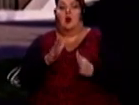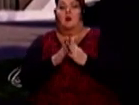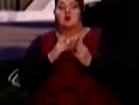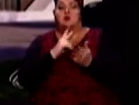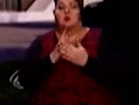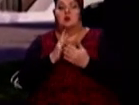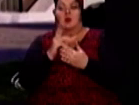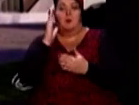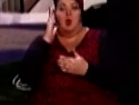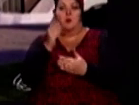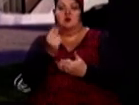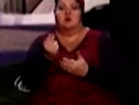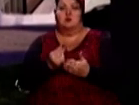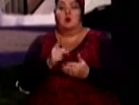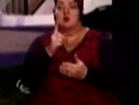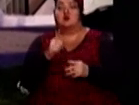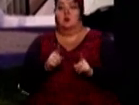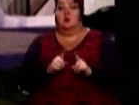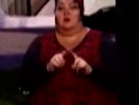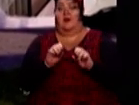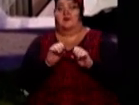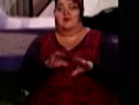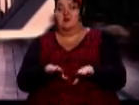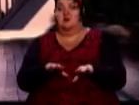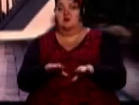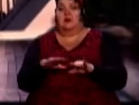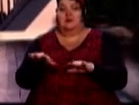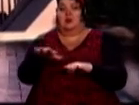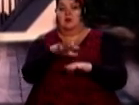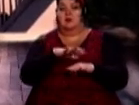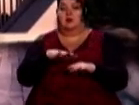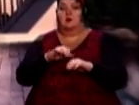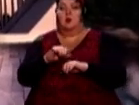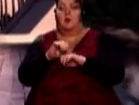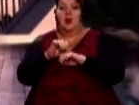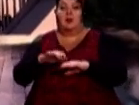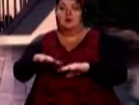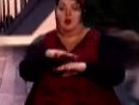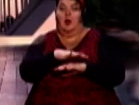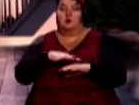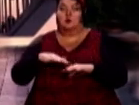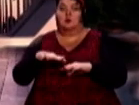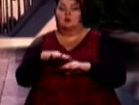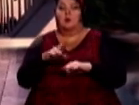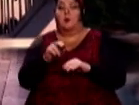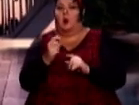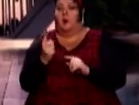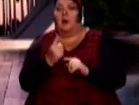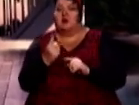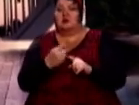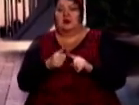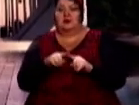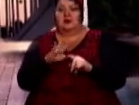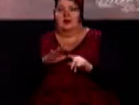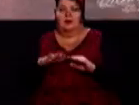екрані. Чому ЦНАП вирішили побудувати саме на території Майдану? Скажіть, будь ласка. Ну, по-перше, це не на